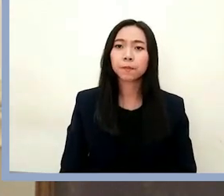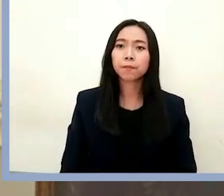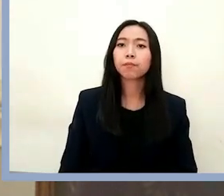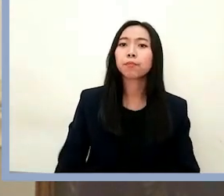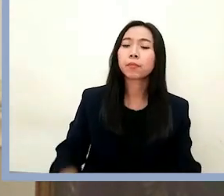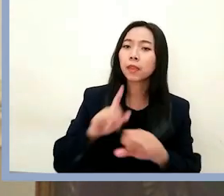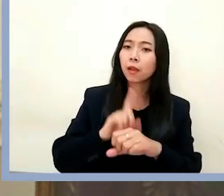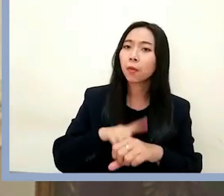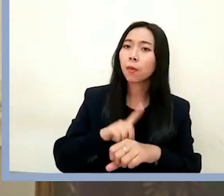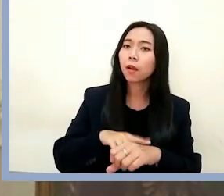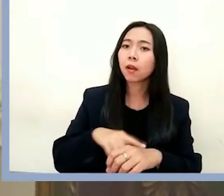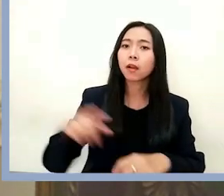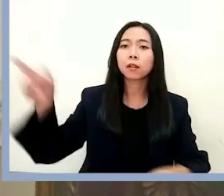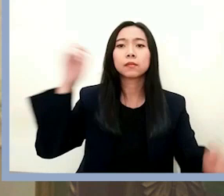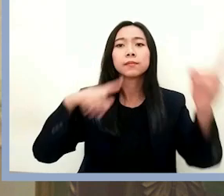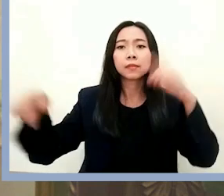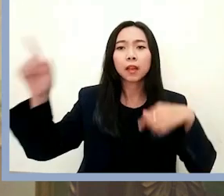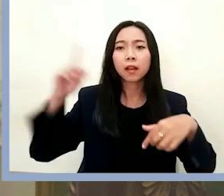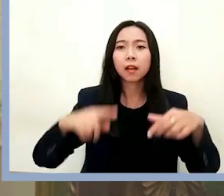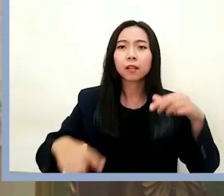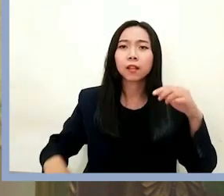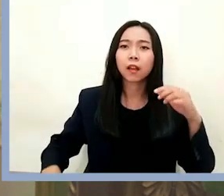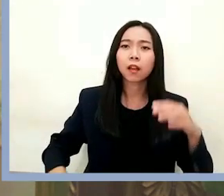susunya ibu